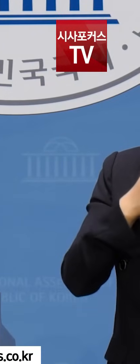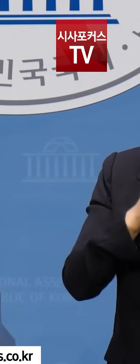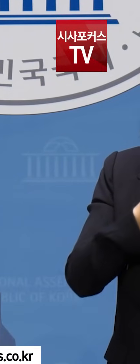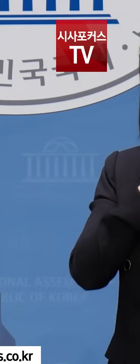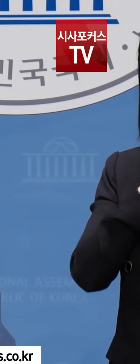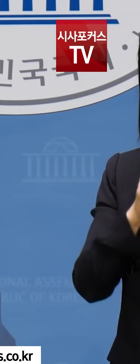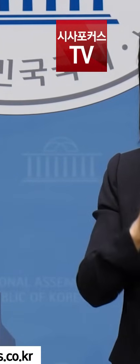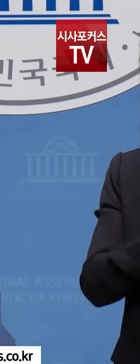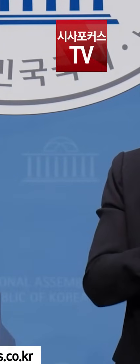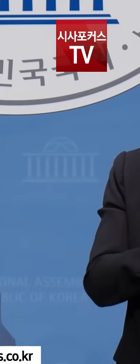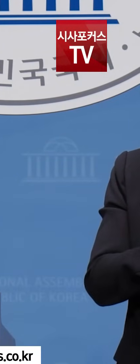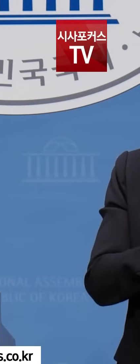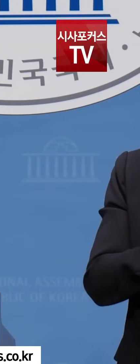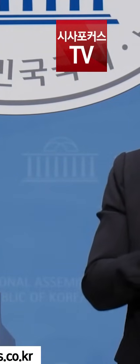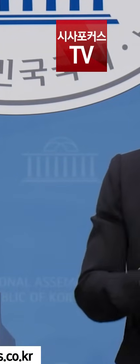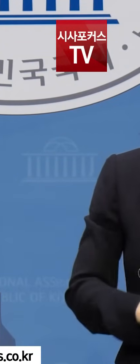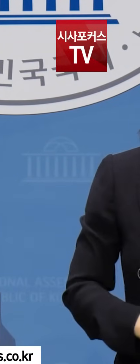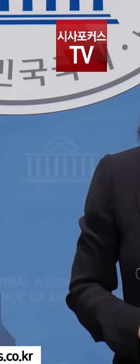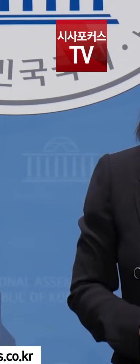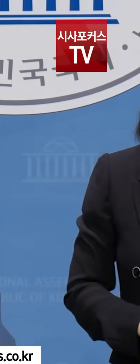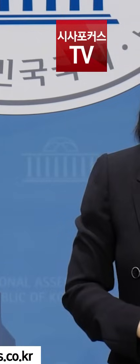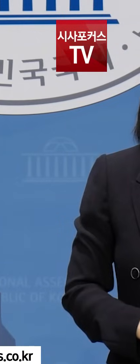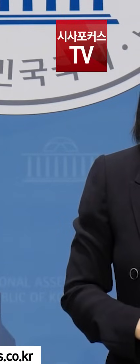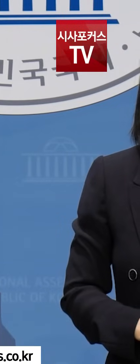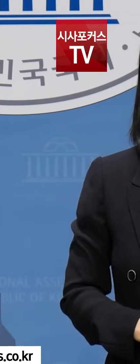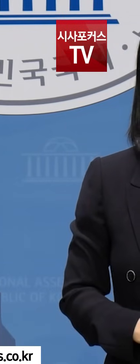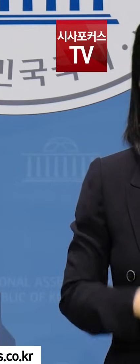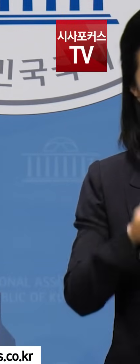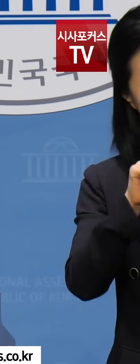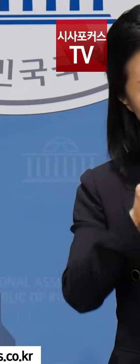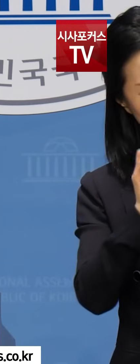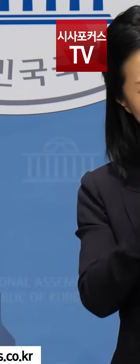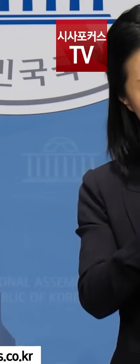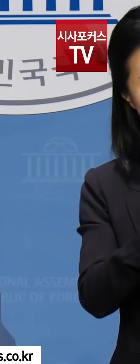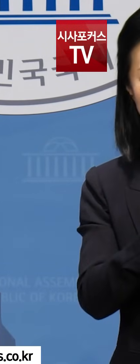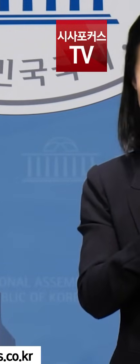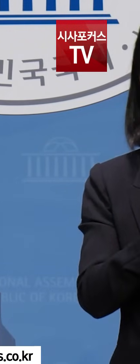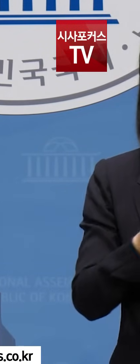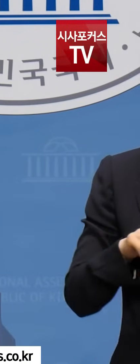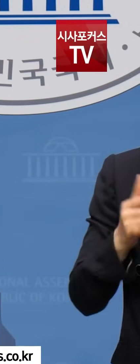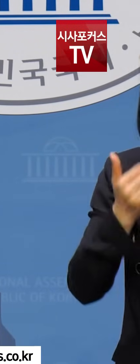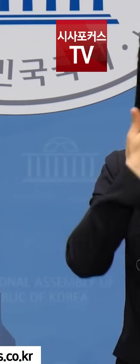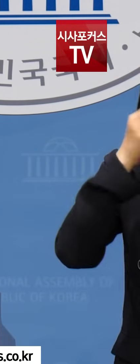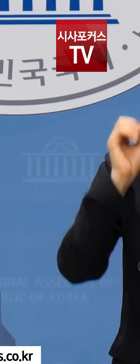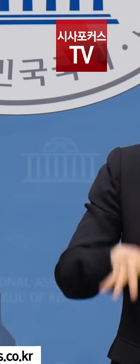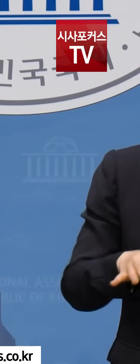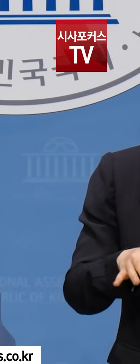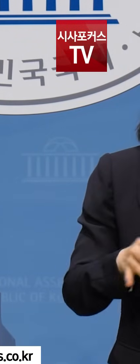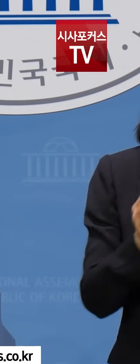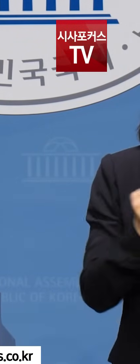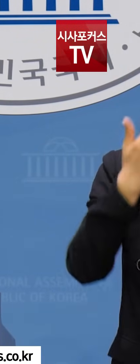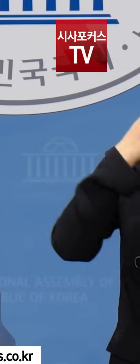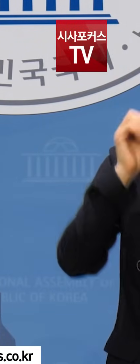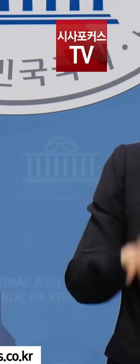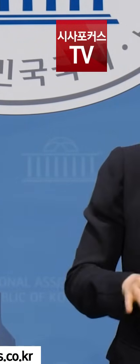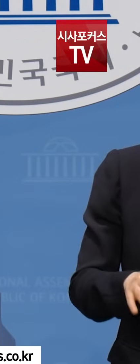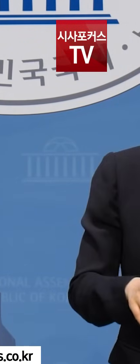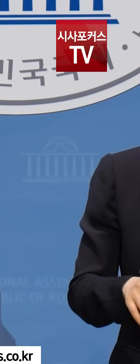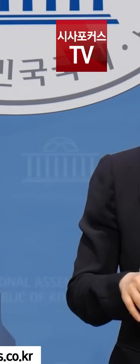식으로 비껴나가고 있습니다. 이런 태도야말로 서민을 무시하고 국민을